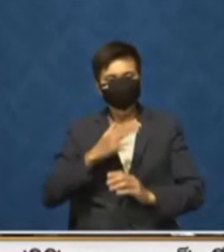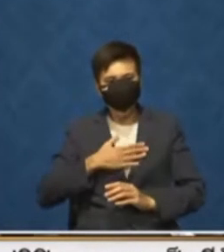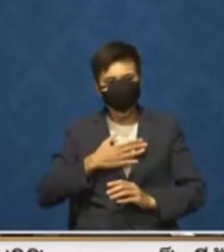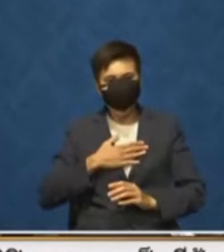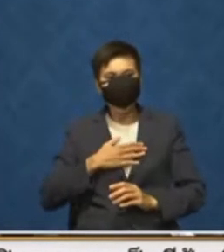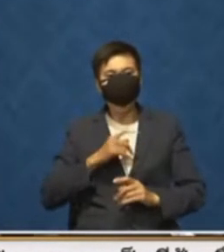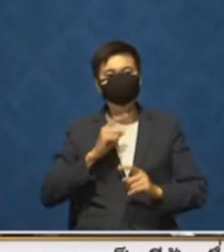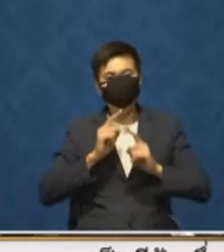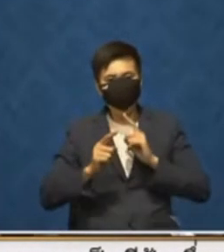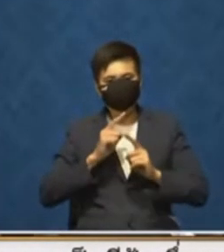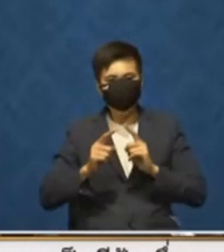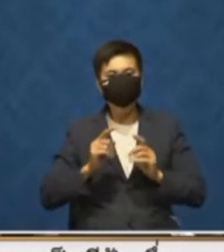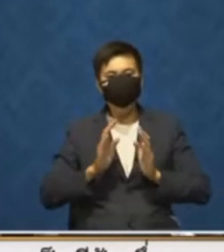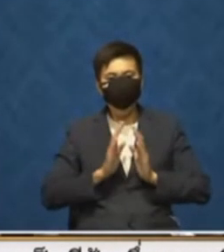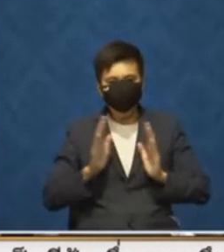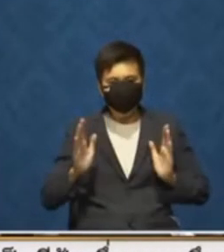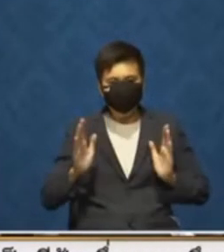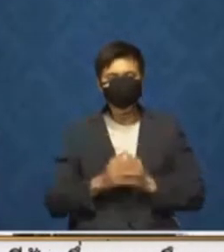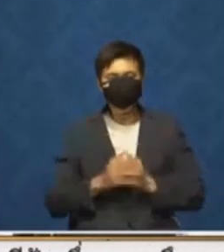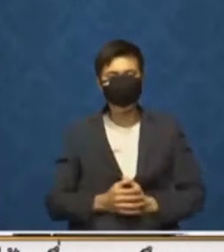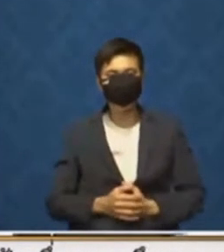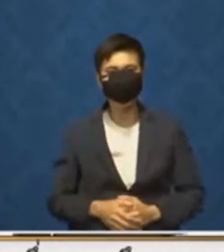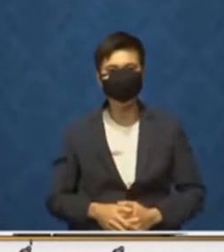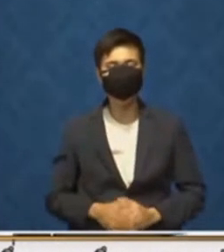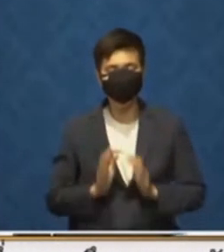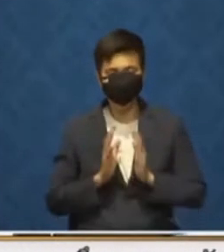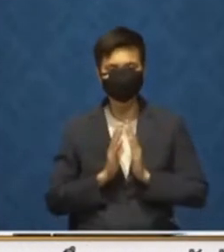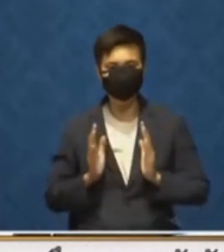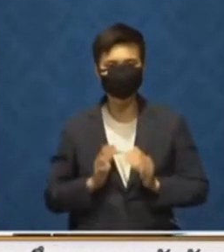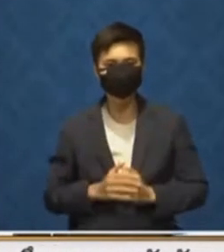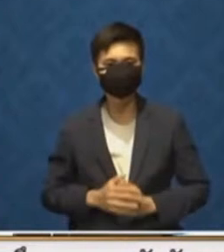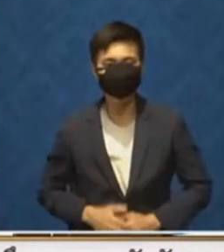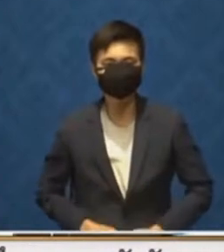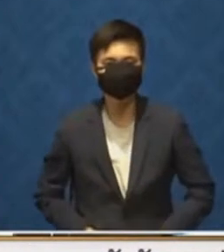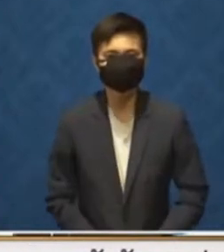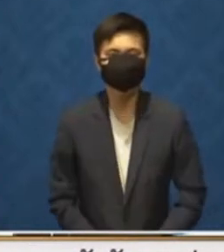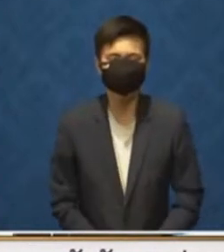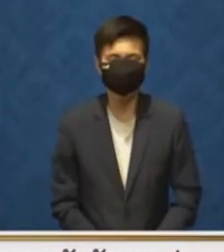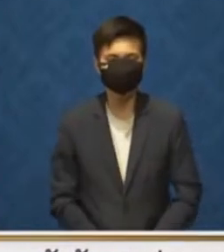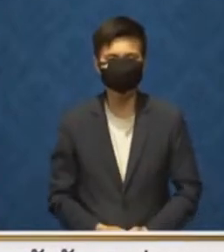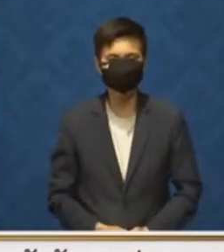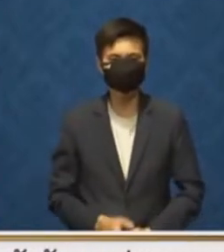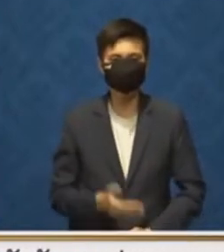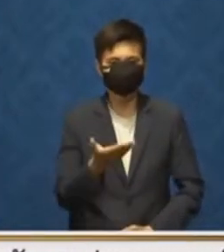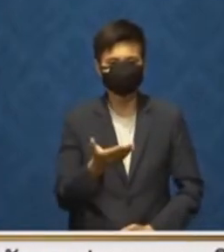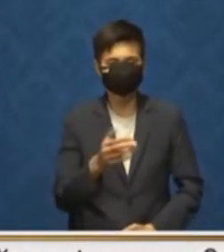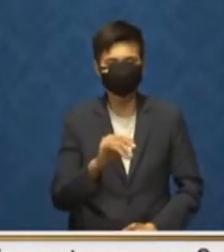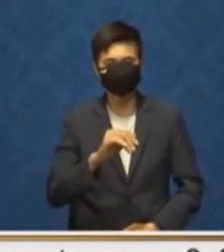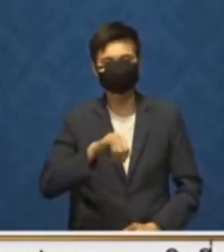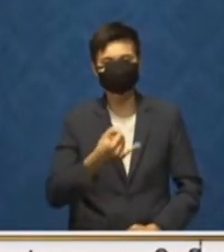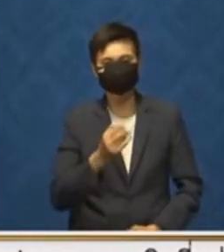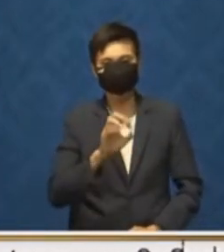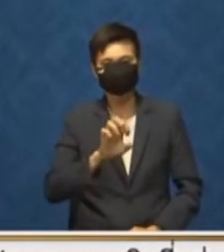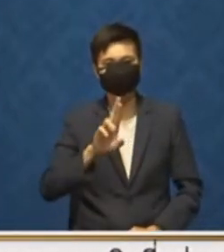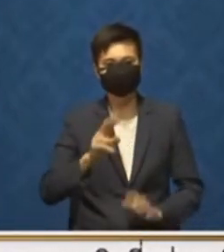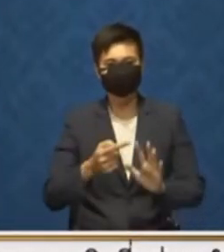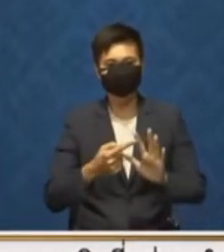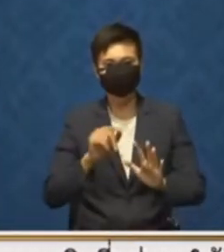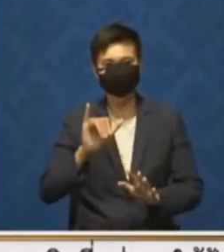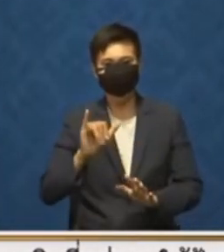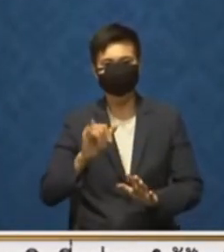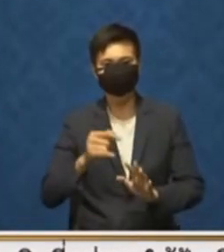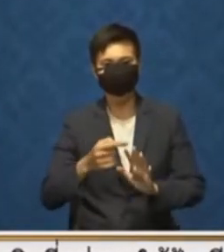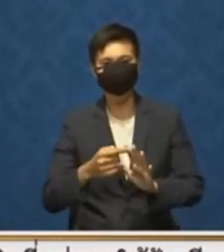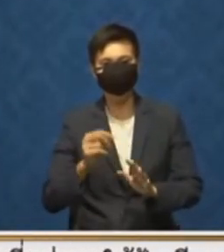นี่ทำร้ายตรงนี้ขอบคุณครับทั้งการครับขอบคุณครับต่อไปเชิญท่านทีรายุห่วงทรัพย์ครับ 60นาที